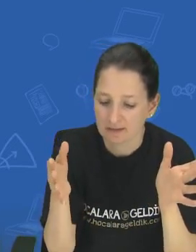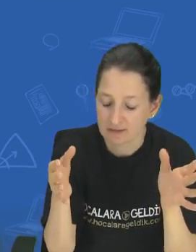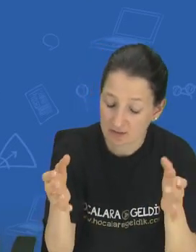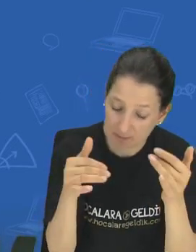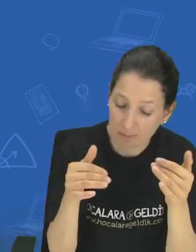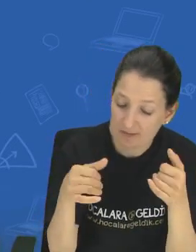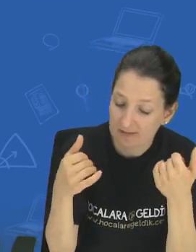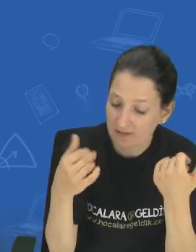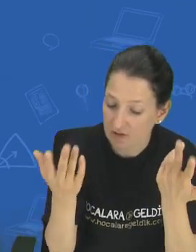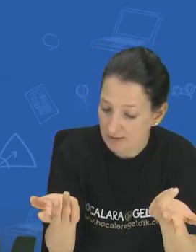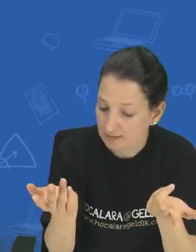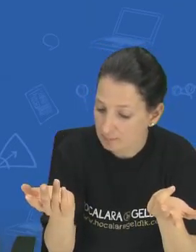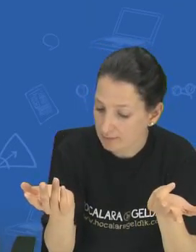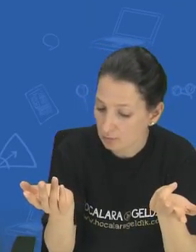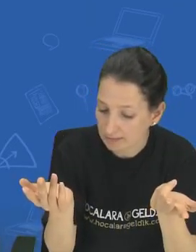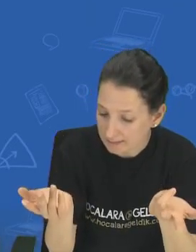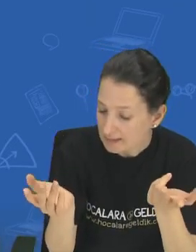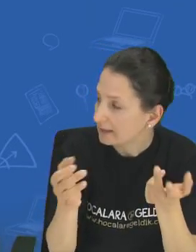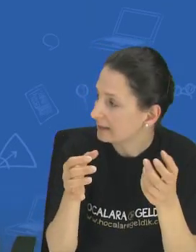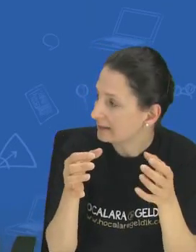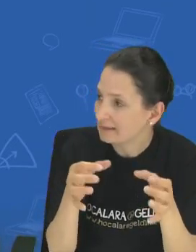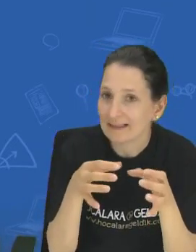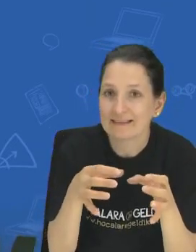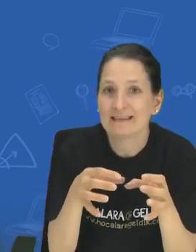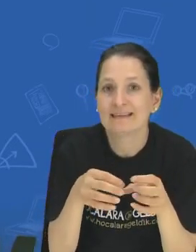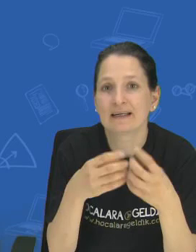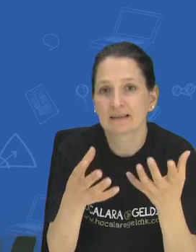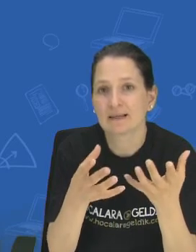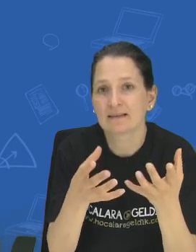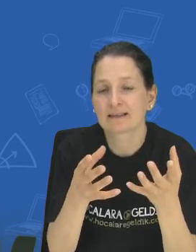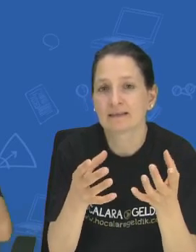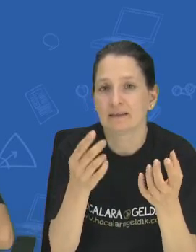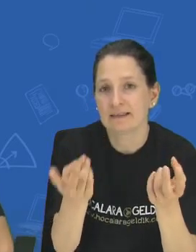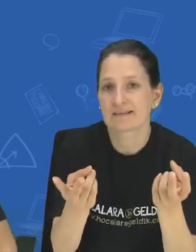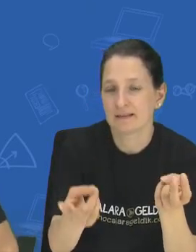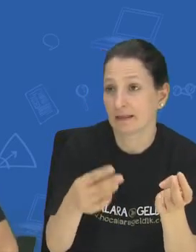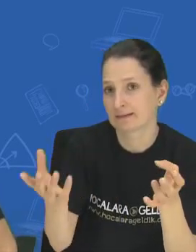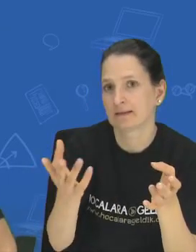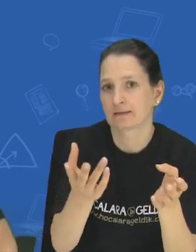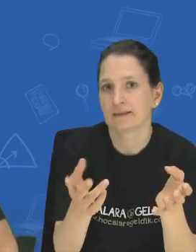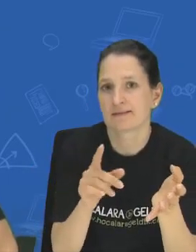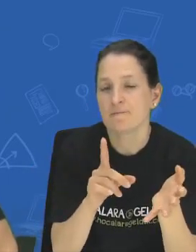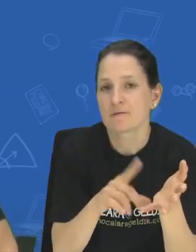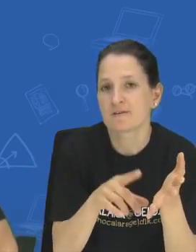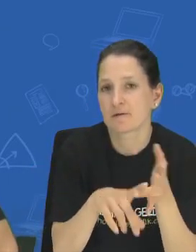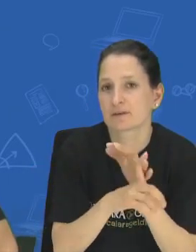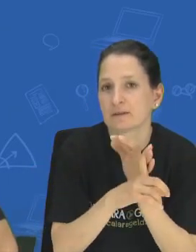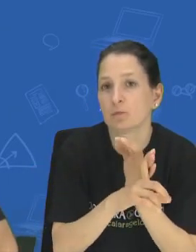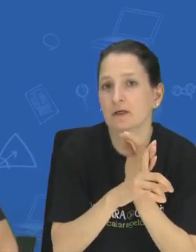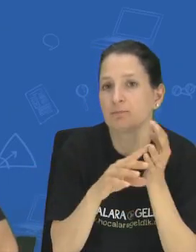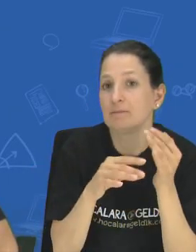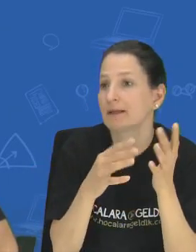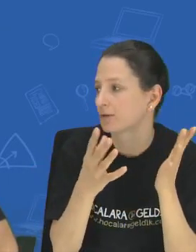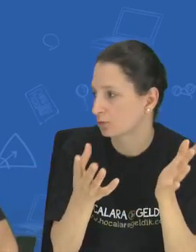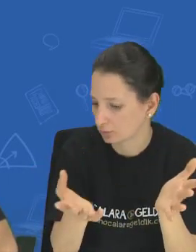sadece, kimya mühendisi sadece kimya alanında bilmek zorunda değil. İlgilendikleri diğer alt dallardan ikisi, ana dallardan ikisi fizik ve